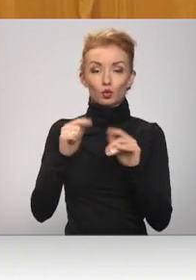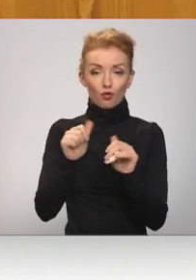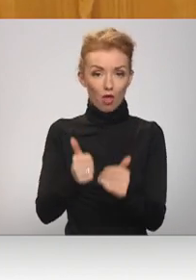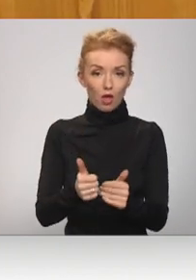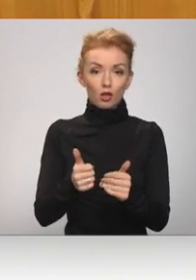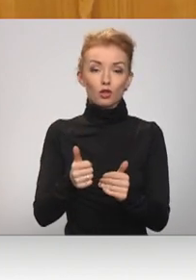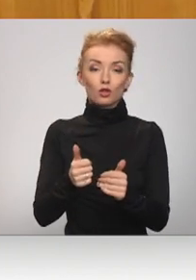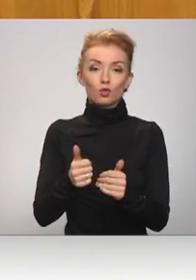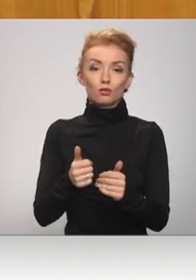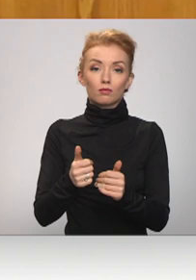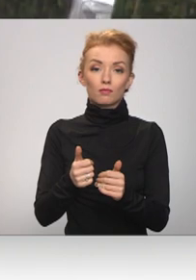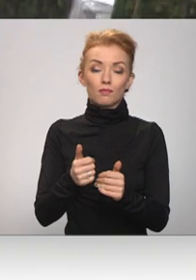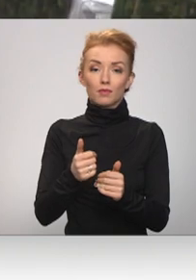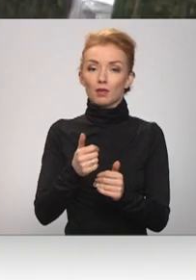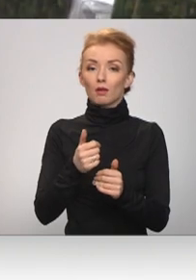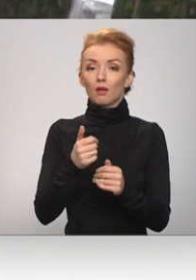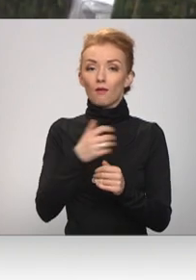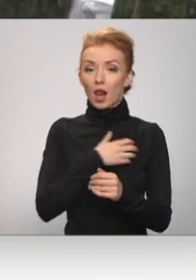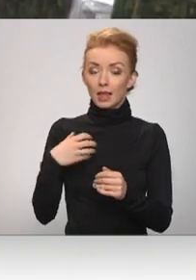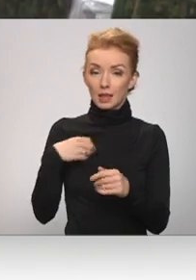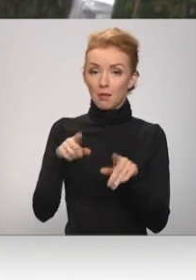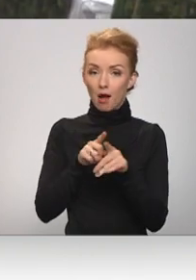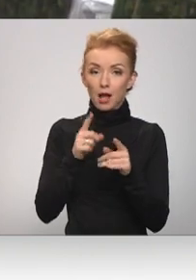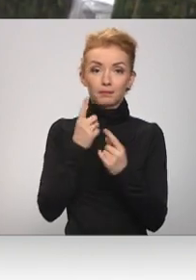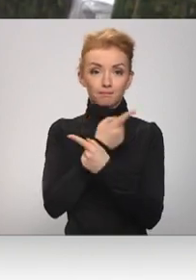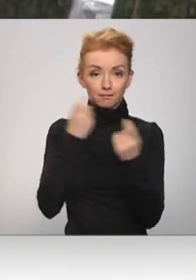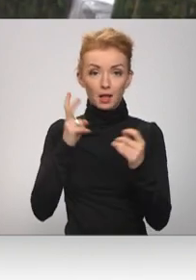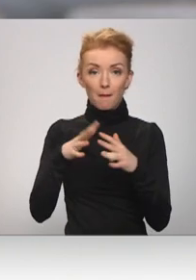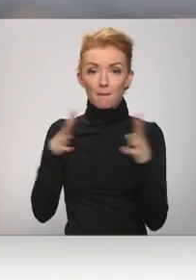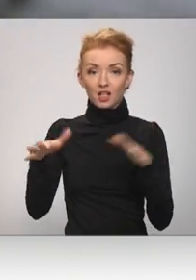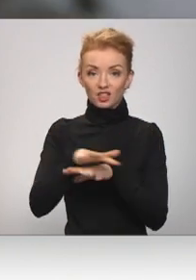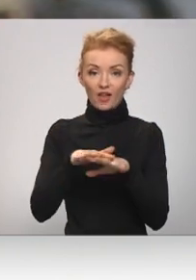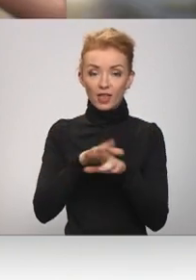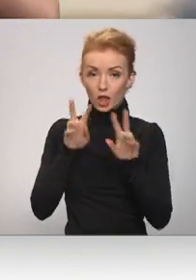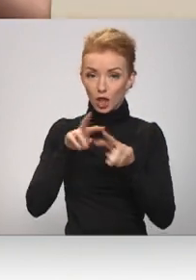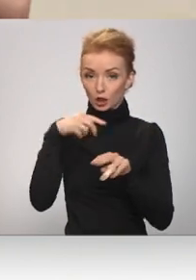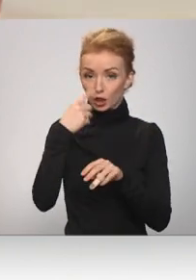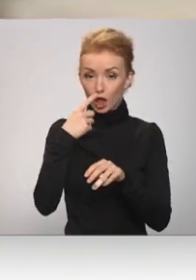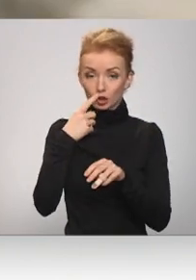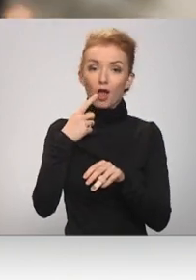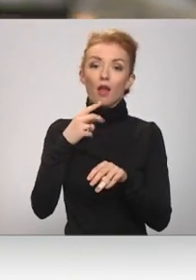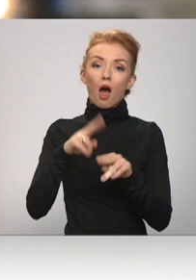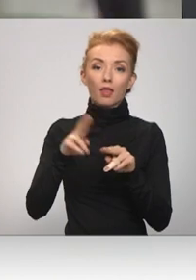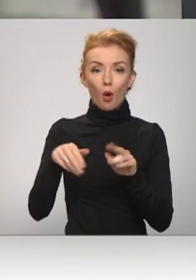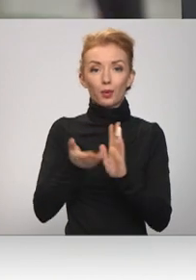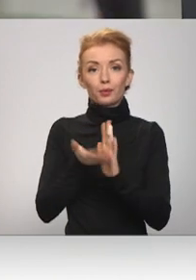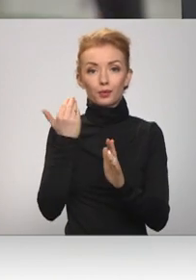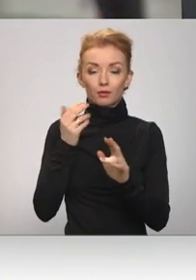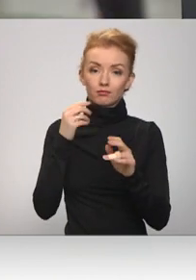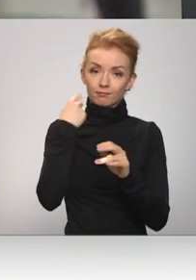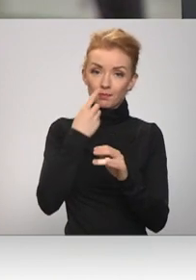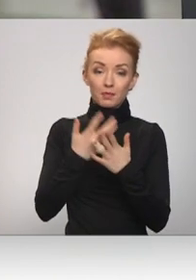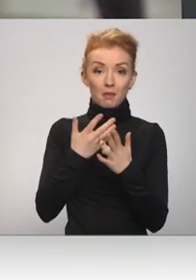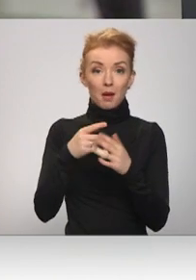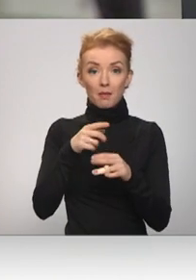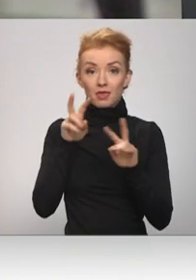vienas receptes nav. Valdībā izskanēja pieļāvumi, ka masveida testēšana ļautu kādus ierobežojumus atvieglot, piemēram, ar testiem